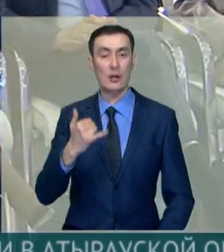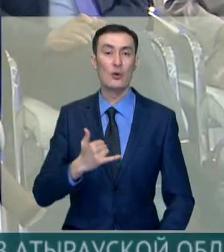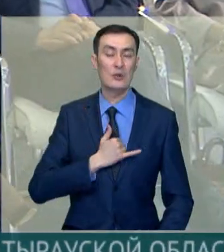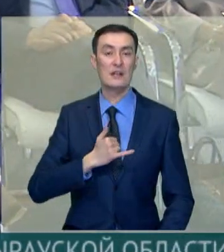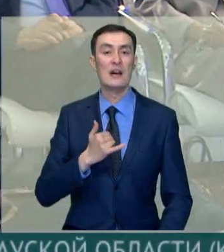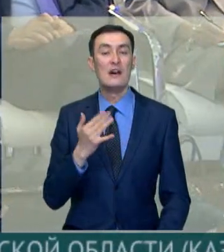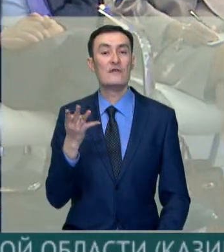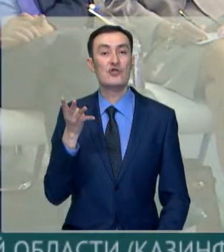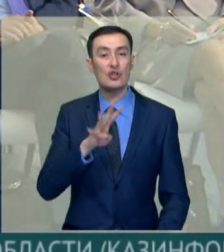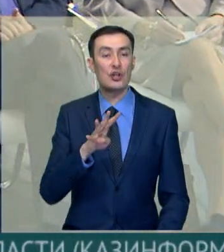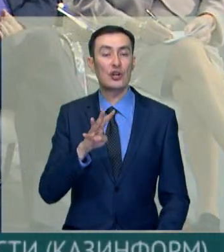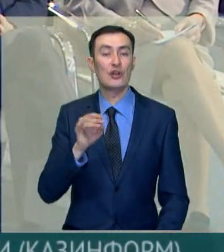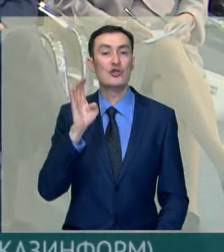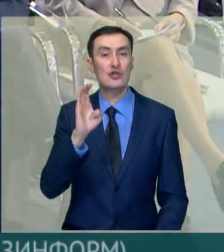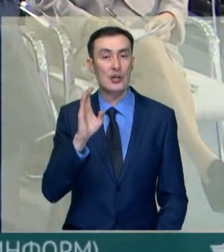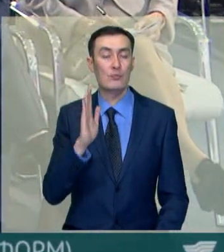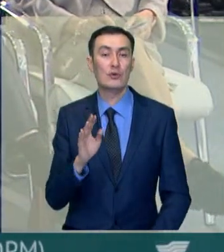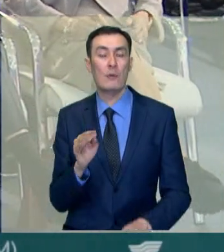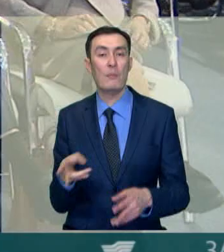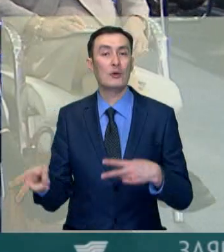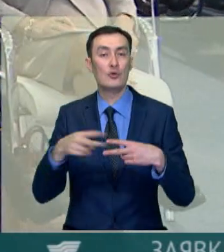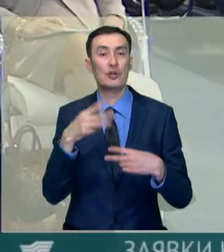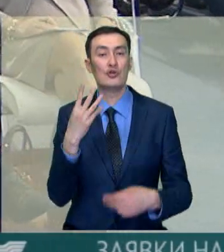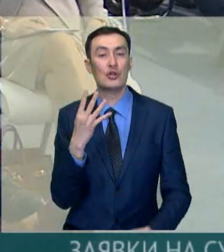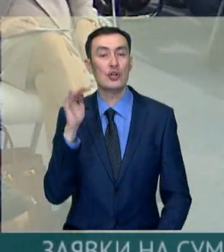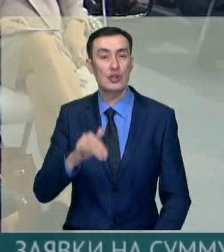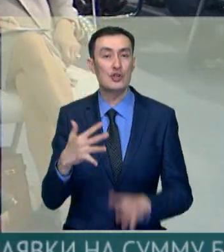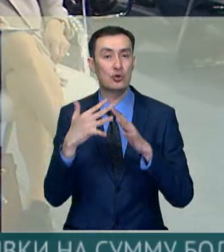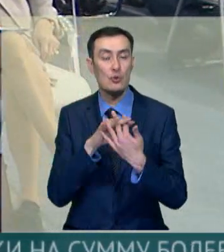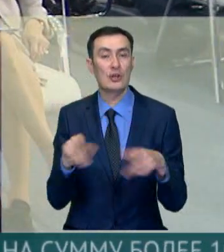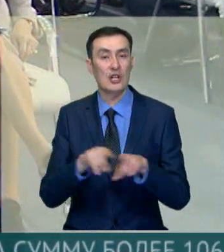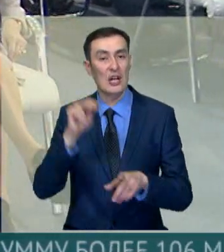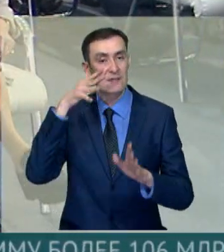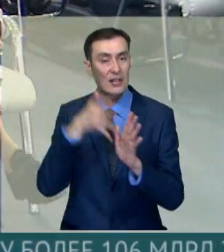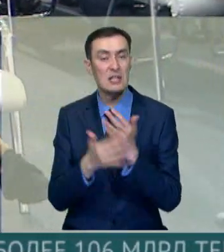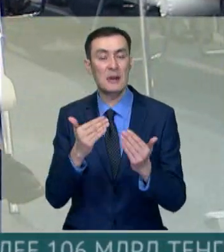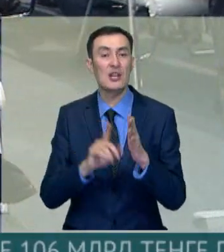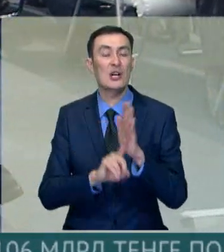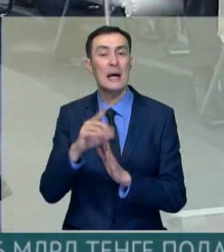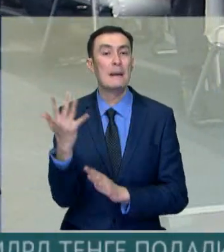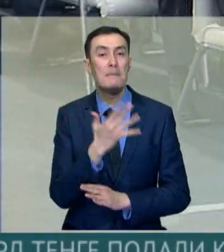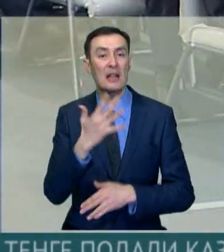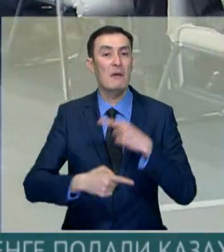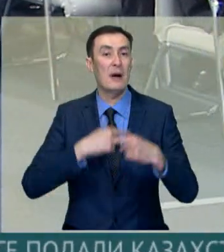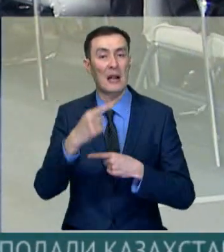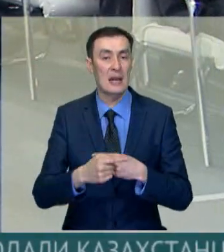к 4G подключили больше 3000 сел. Параллельно идет работа по освоению технологии пятого поколения связи.